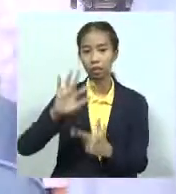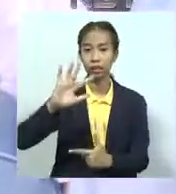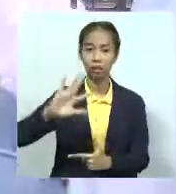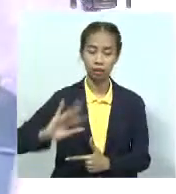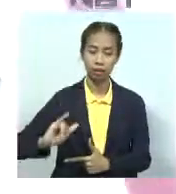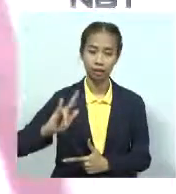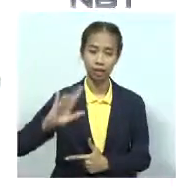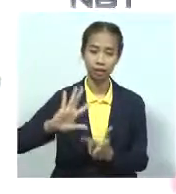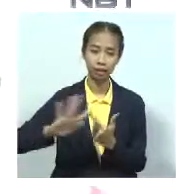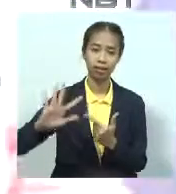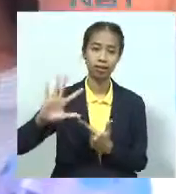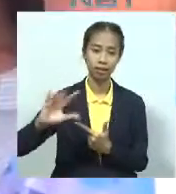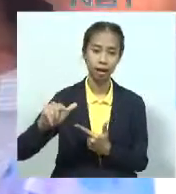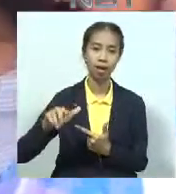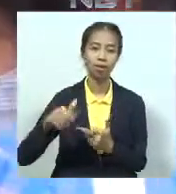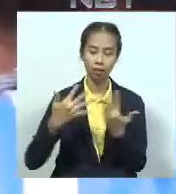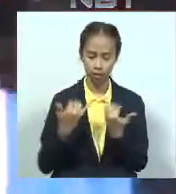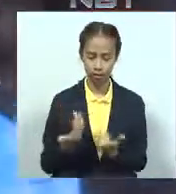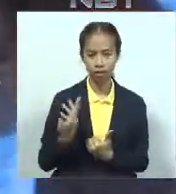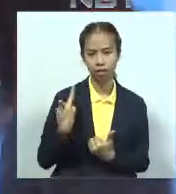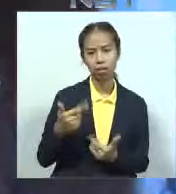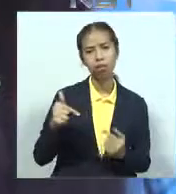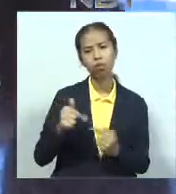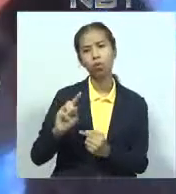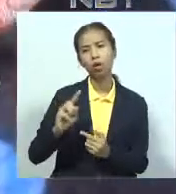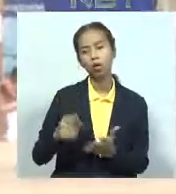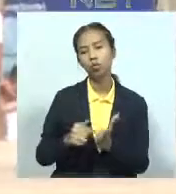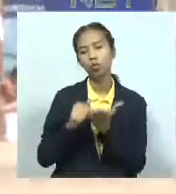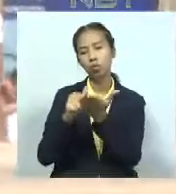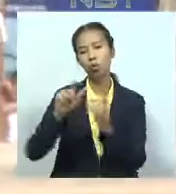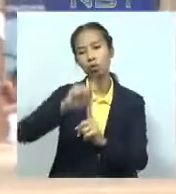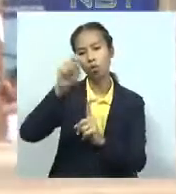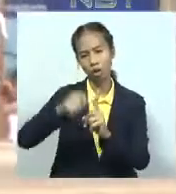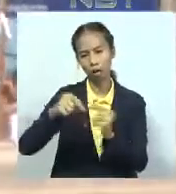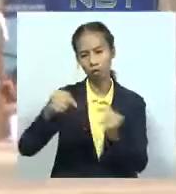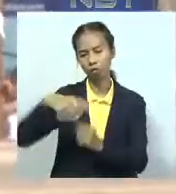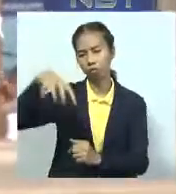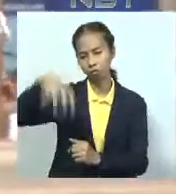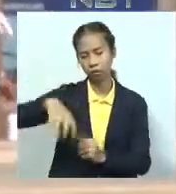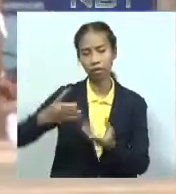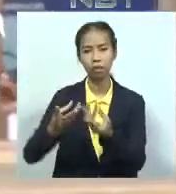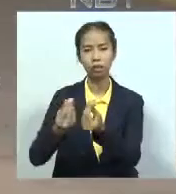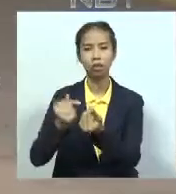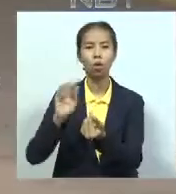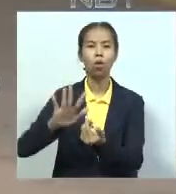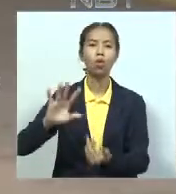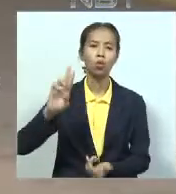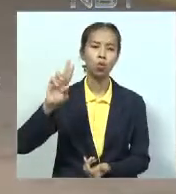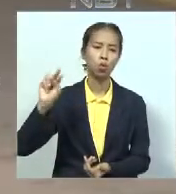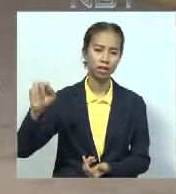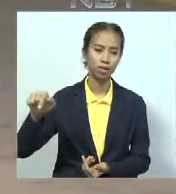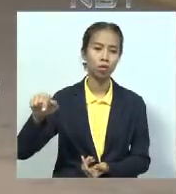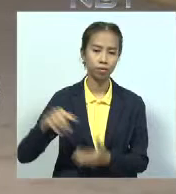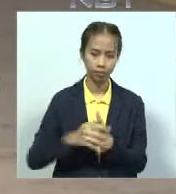รธรรมชาติและสิ่งแวดล้อมเสนออุทยานธรณีโคราชเป็นสมาชิกอุทยานธรณีโลกของยูเนสโกขณะ